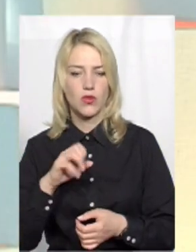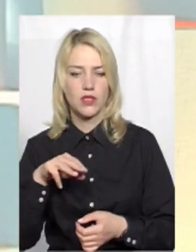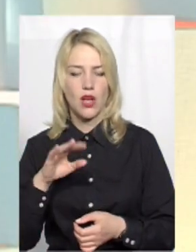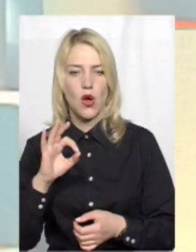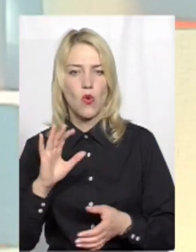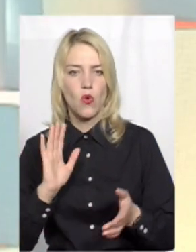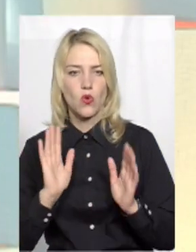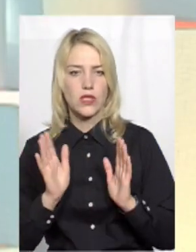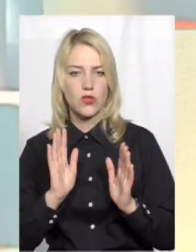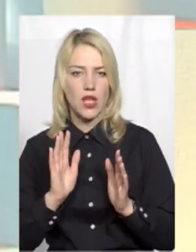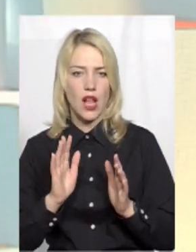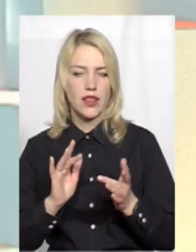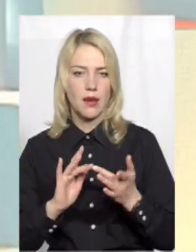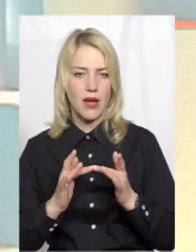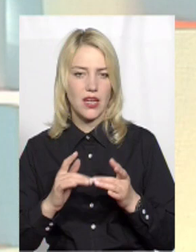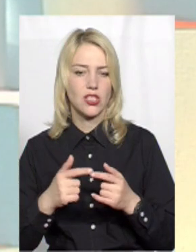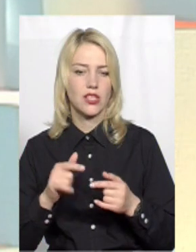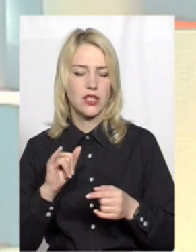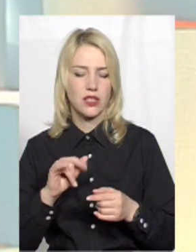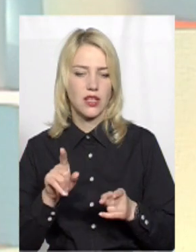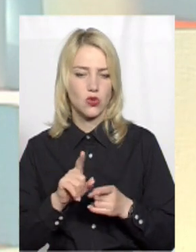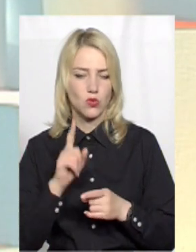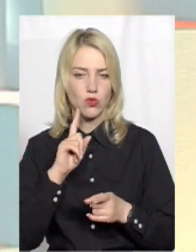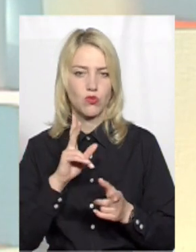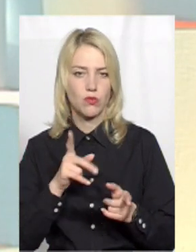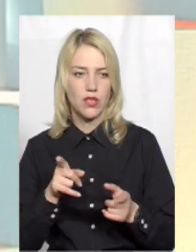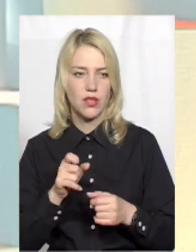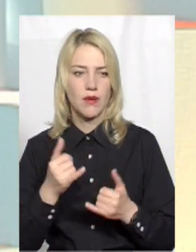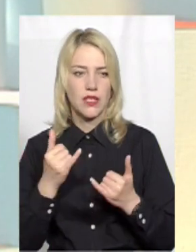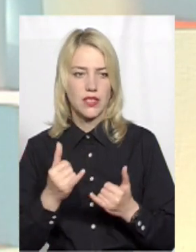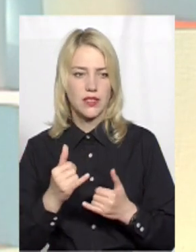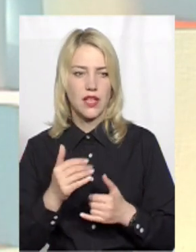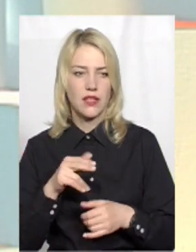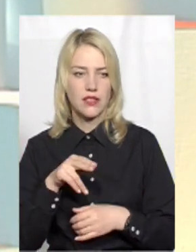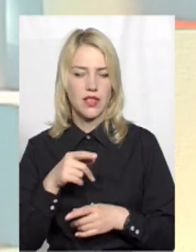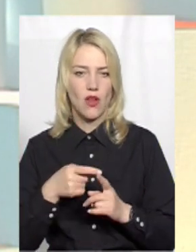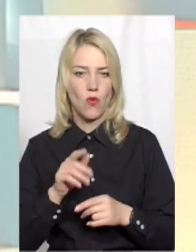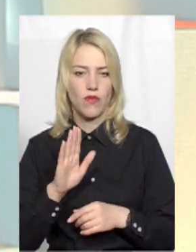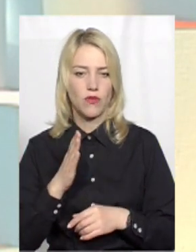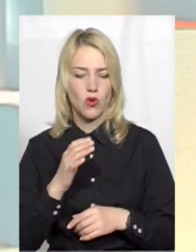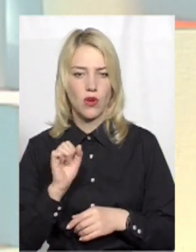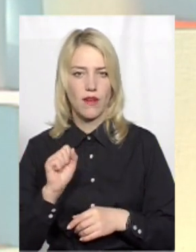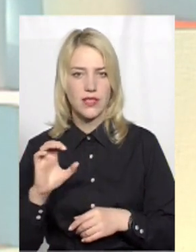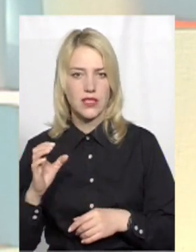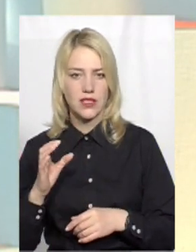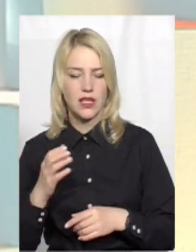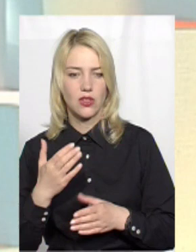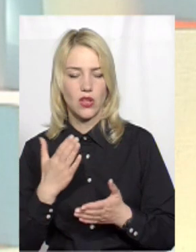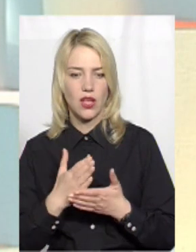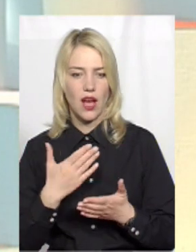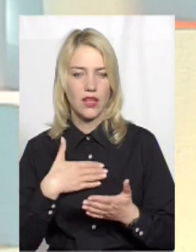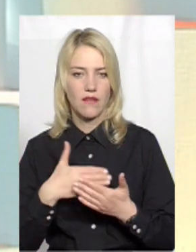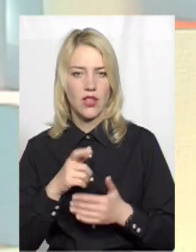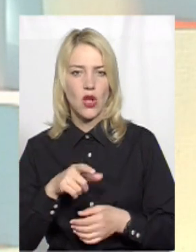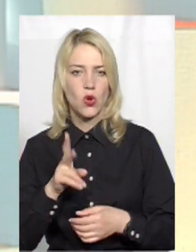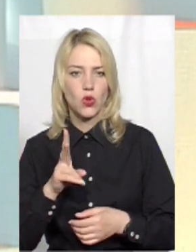тобто я думаю, що ми її теж якось задіємо, а зараз буквально ось це був вівторок, а вже середа, і у мене вже є активні